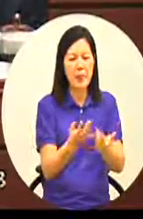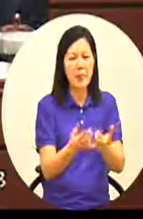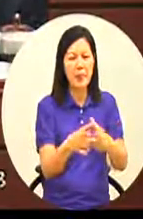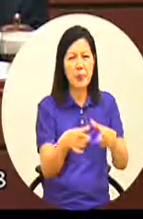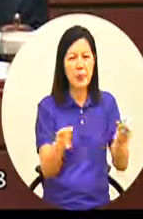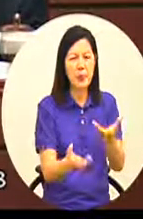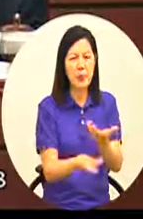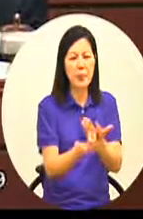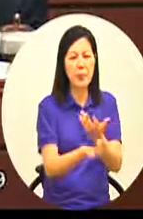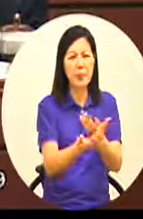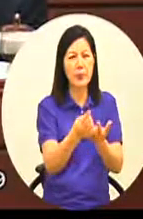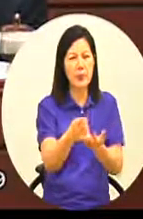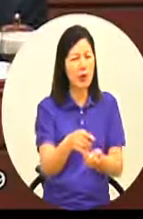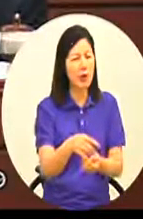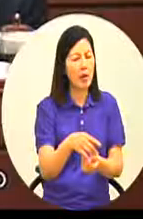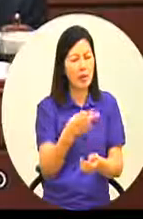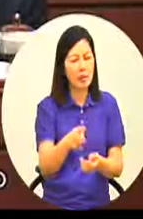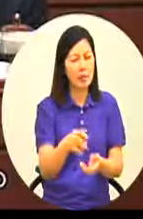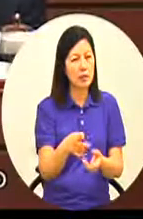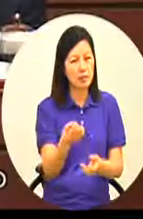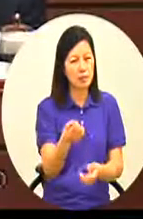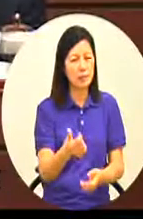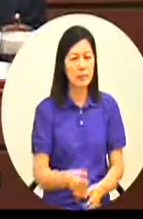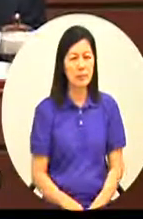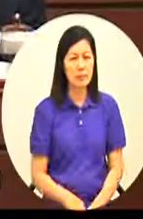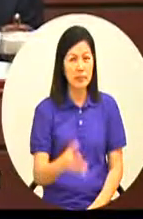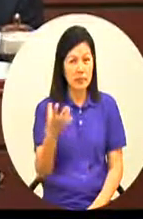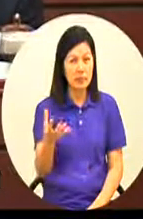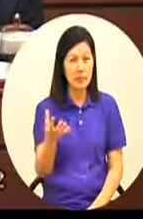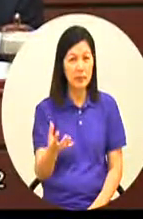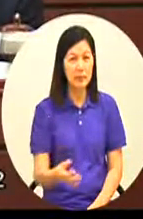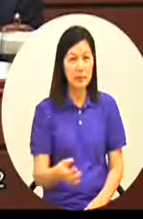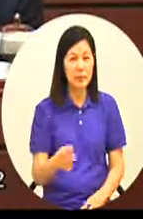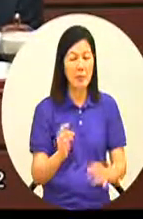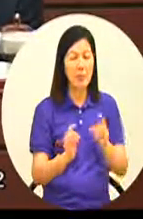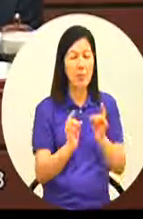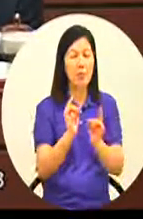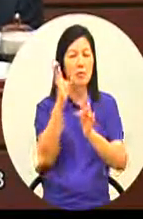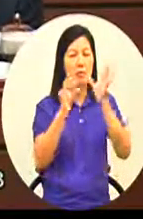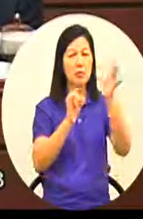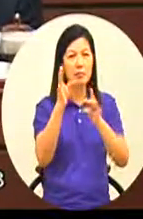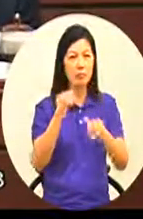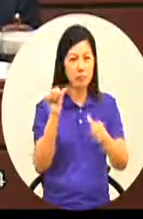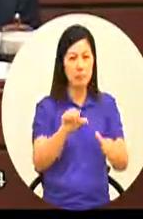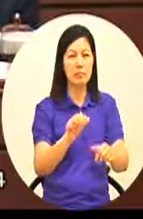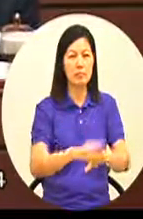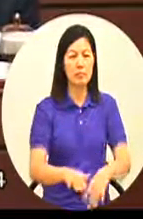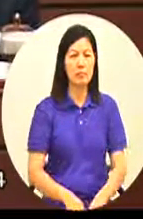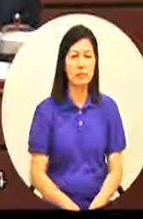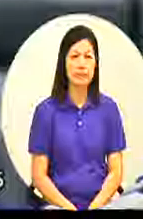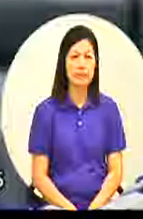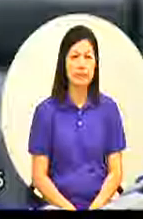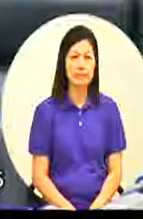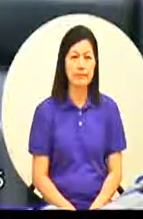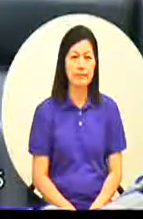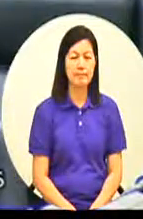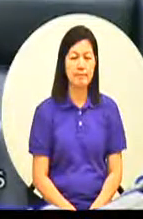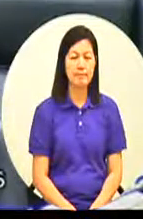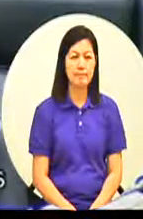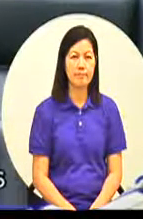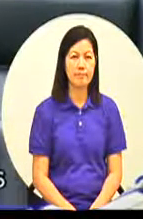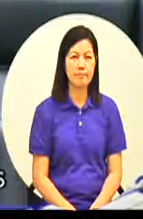讲的遐尔啊济啦。咱大部分吼，拢是 当然宗教信仰啦、啊。你他觉得你讲的真也是有理啦、啊，